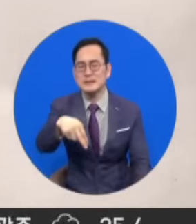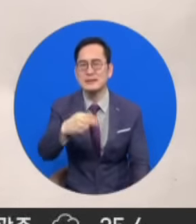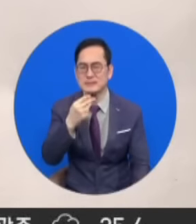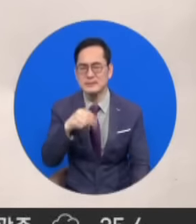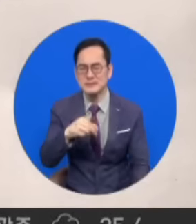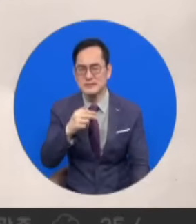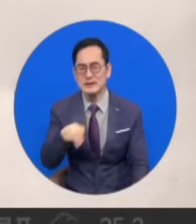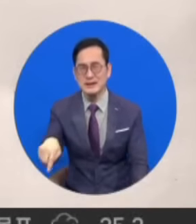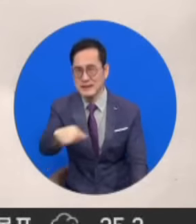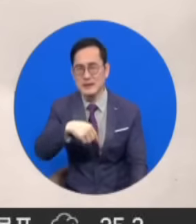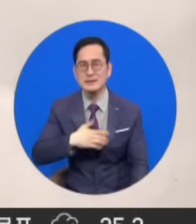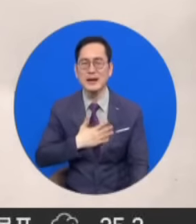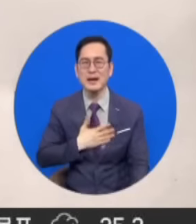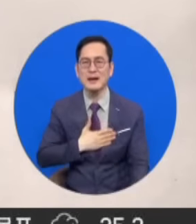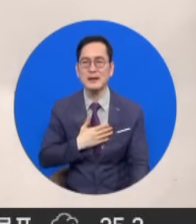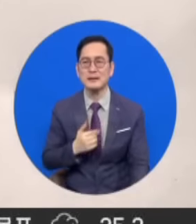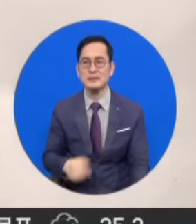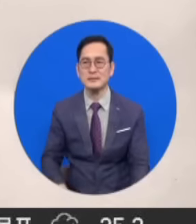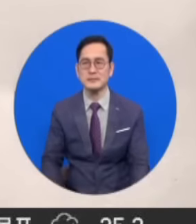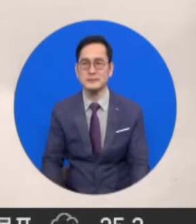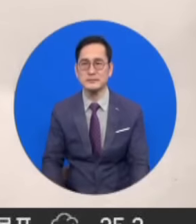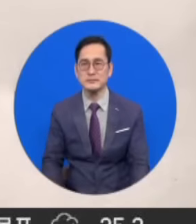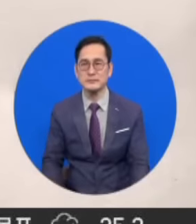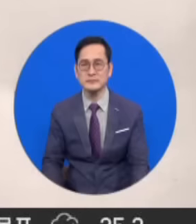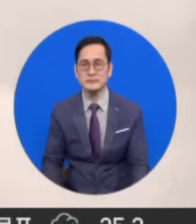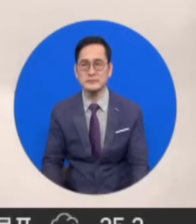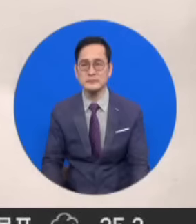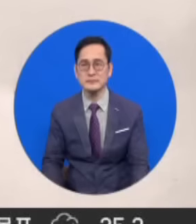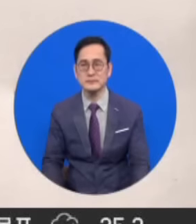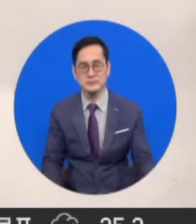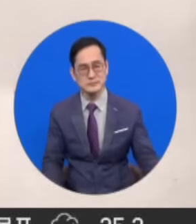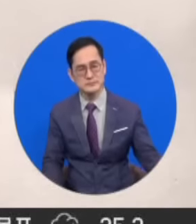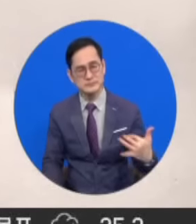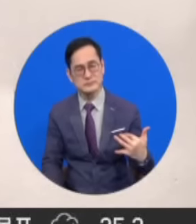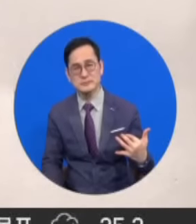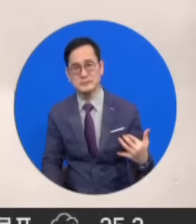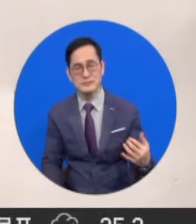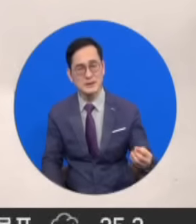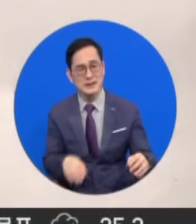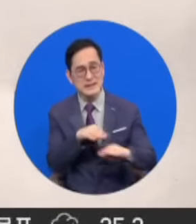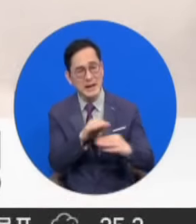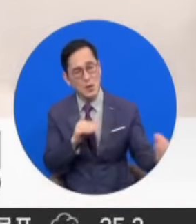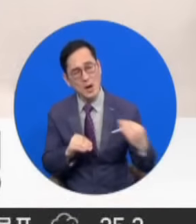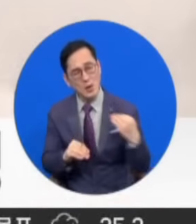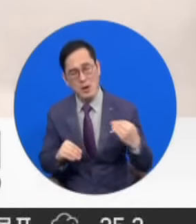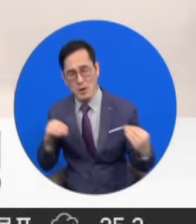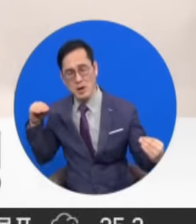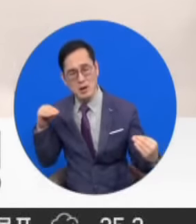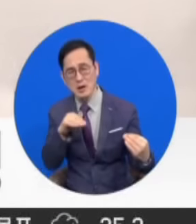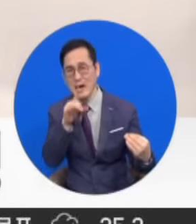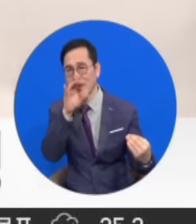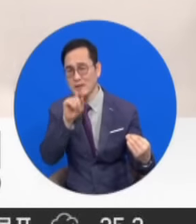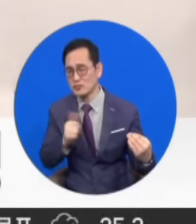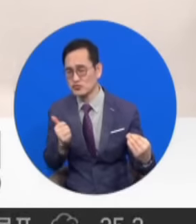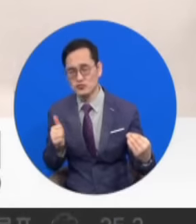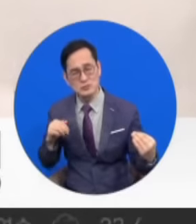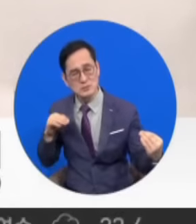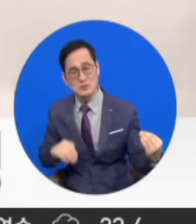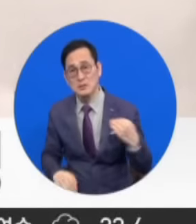그런데 더군다나 우리가 이제 일방통행 잘못 들어가면 금방 인지할 수 있거든요. 상대방의 차량이 오기 때문에. 그럼에도